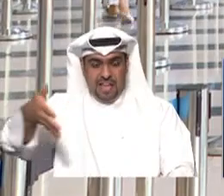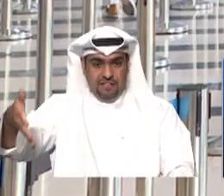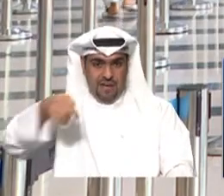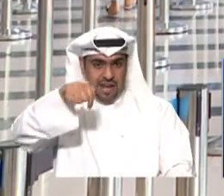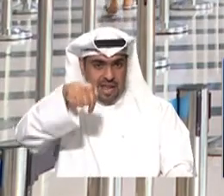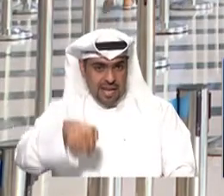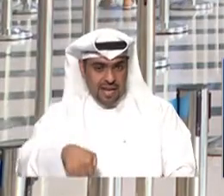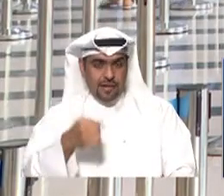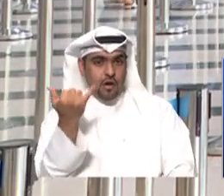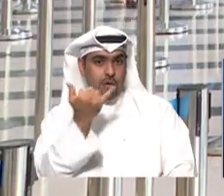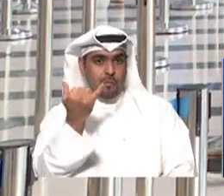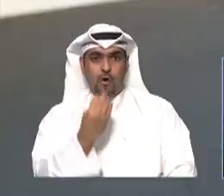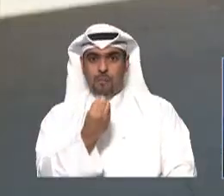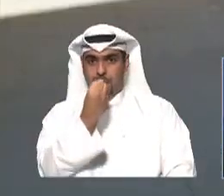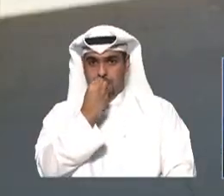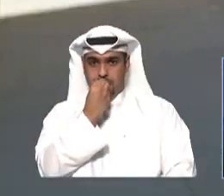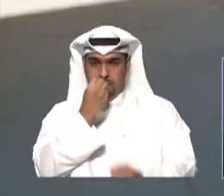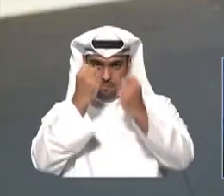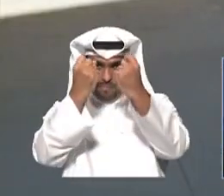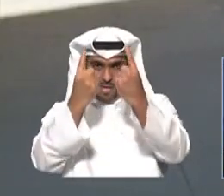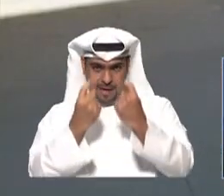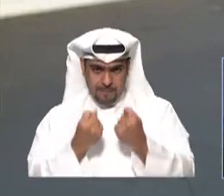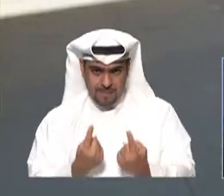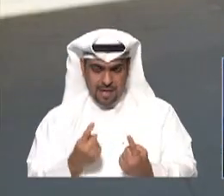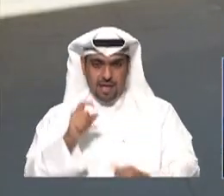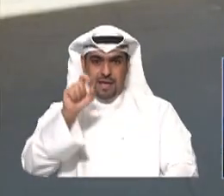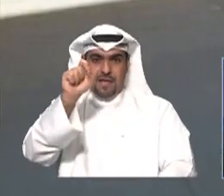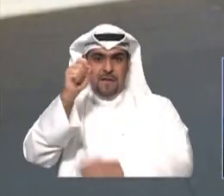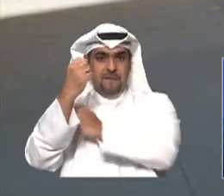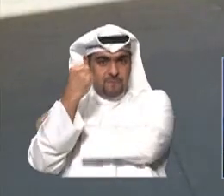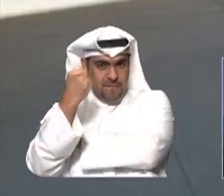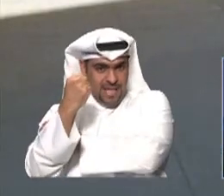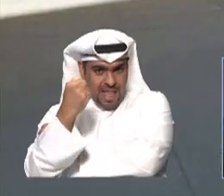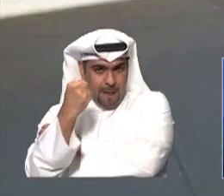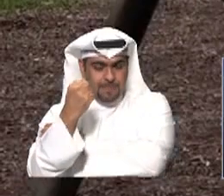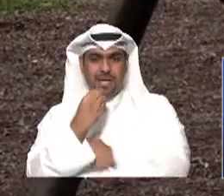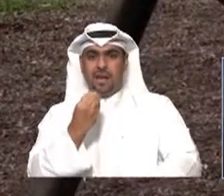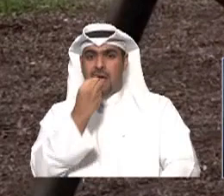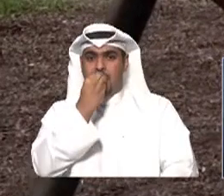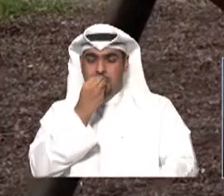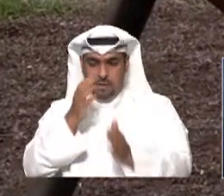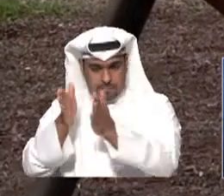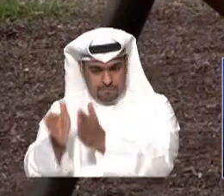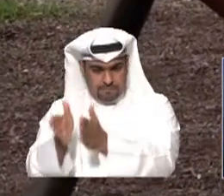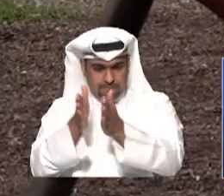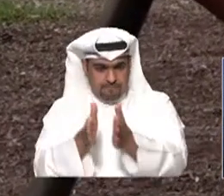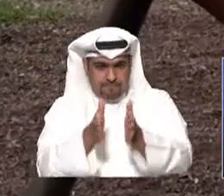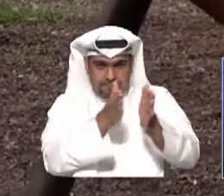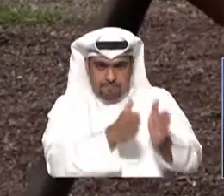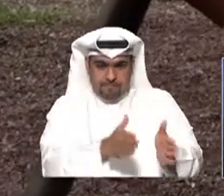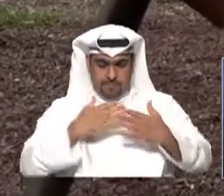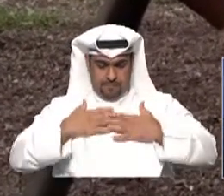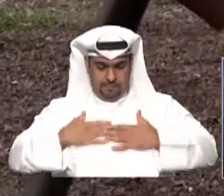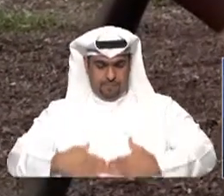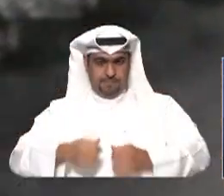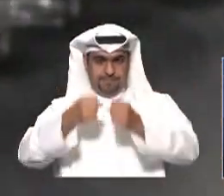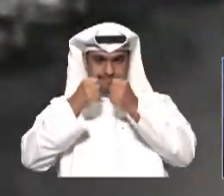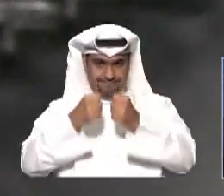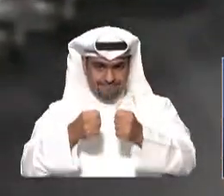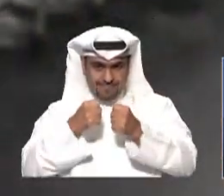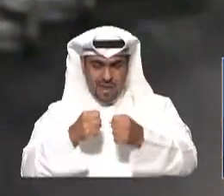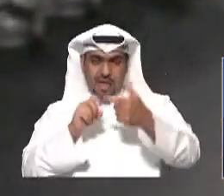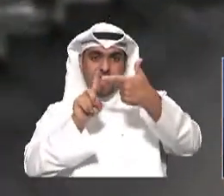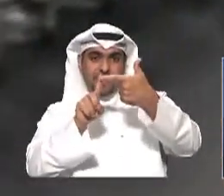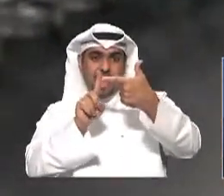في فترة الليل مناسبة لعمر الطفل. اعتماد لقاح فايزر من عمر 5 سنوات فما فوق من الجهات العالمية